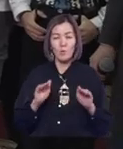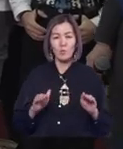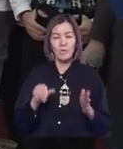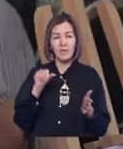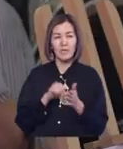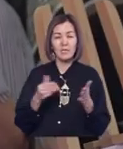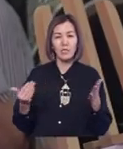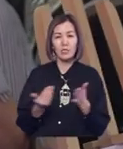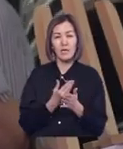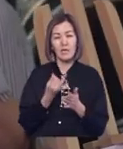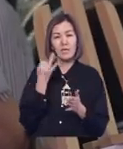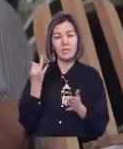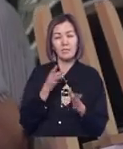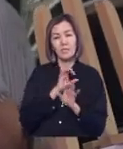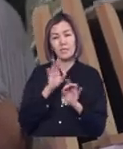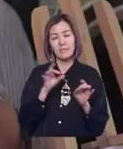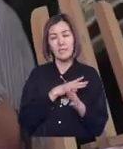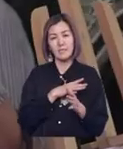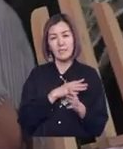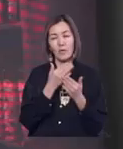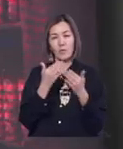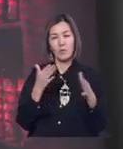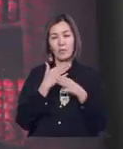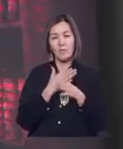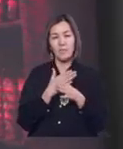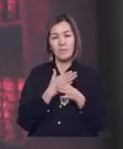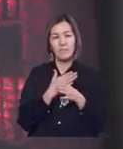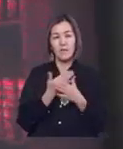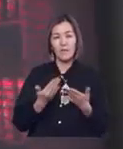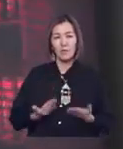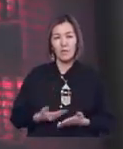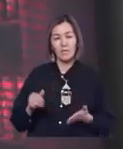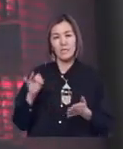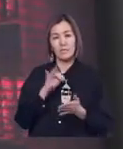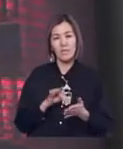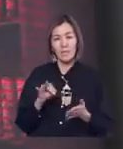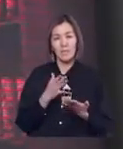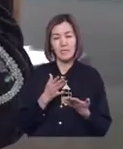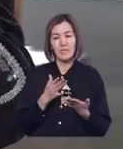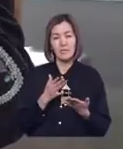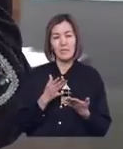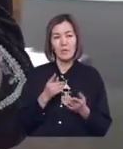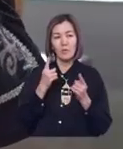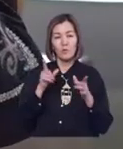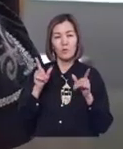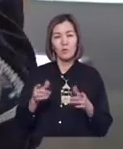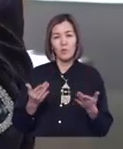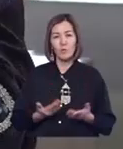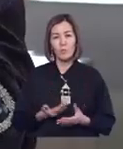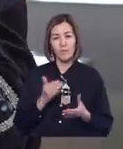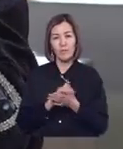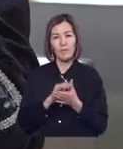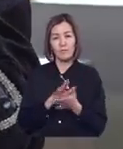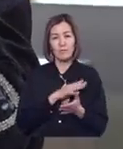біршама жаңа деректермен танысты. Жеткіншектер көрменің арқасында өздері тұратын мекеннің тарихынан, бұл жерден шыққан тұлғалардың өмір жолынан хабардар